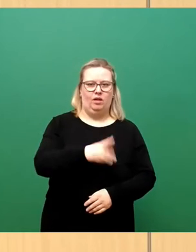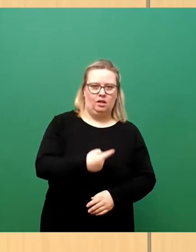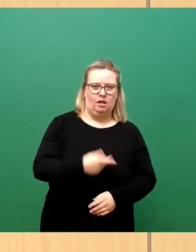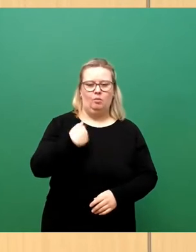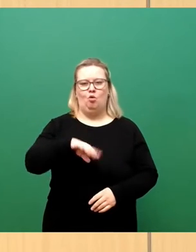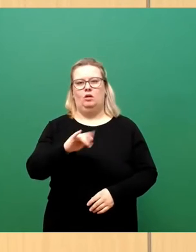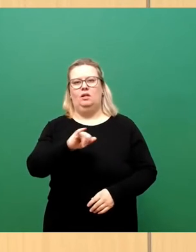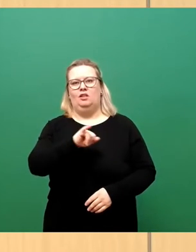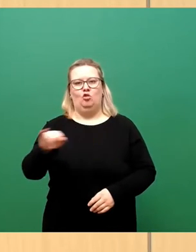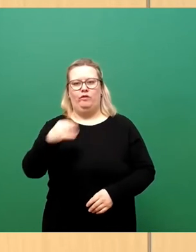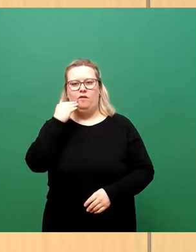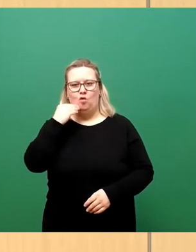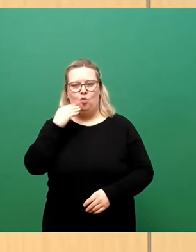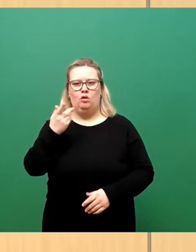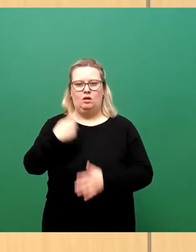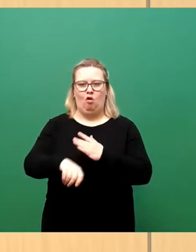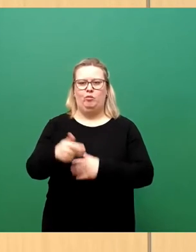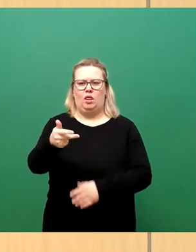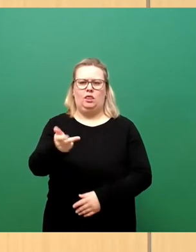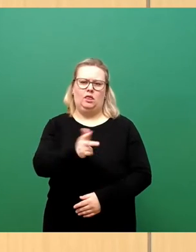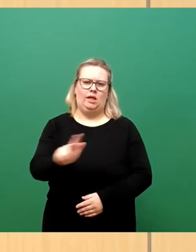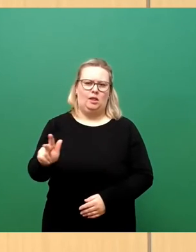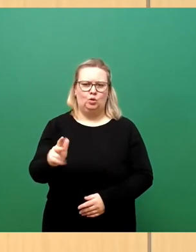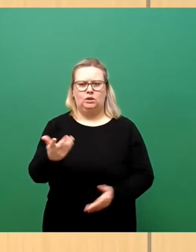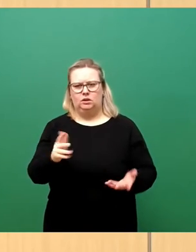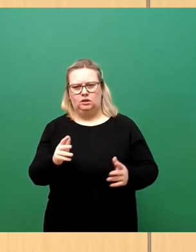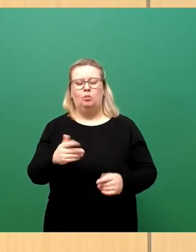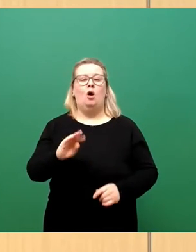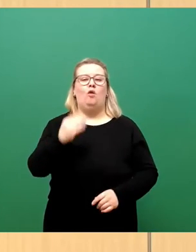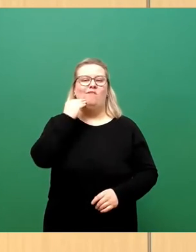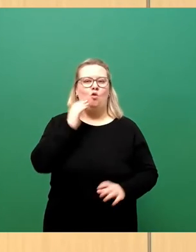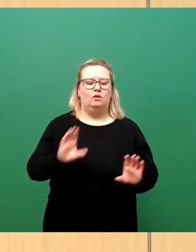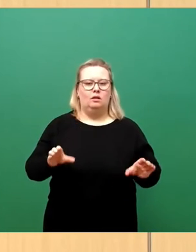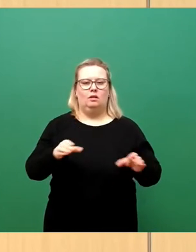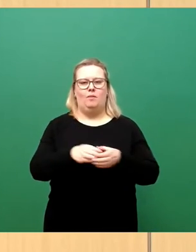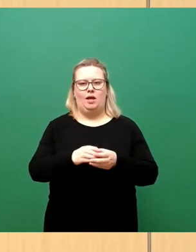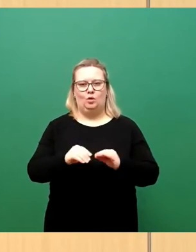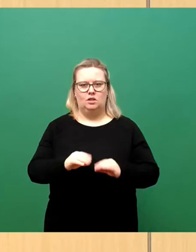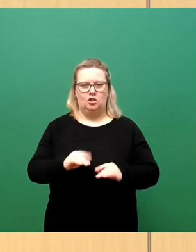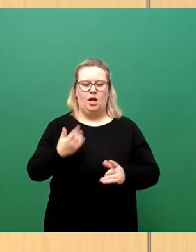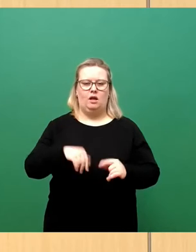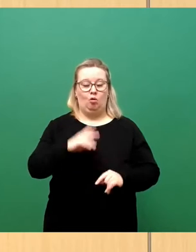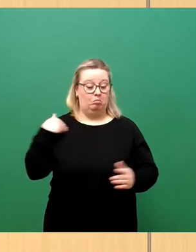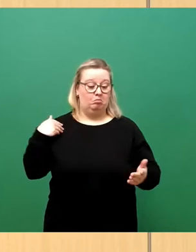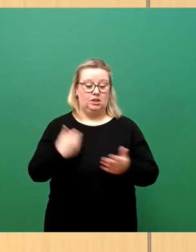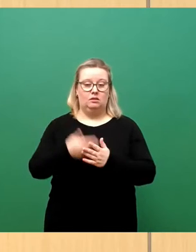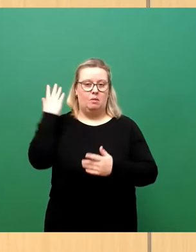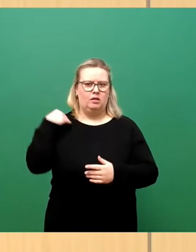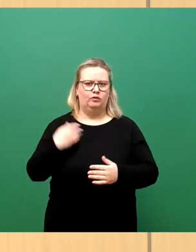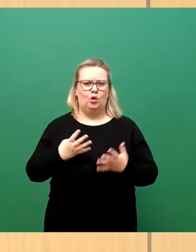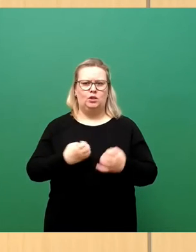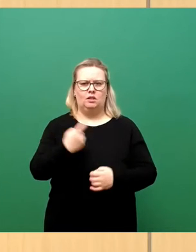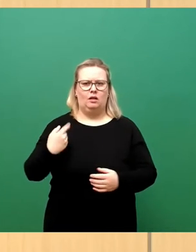Wohnung 3000 hört man, das ist sehr gut. Wir brauchen eine neue Wohngemeinnützigkeit, ein Instrument, was es bis in die 90er Jahre gab, bevor